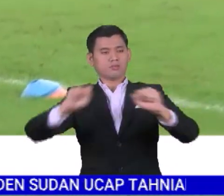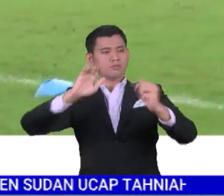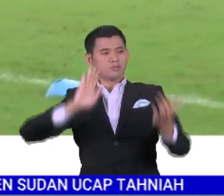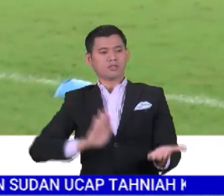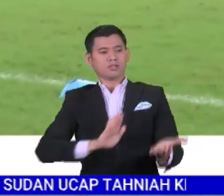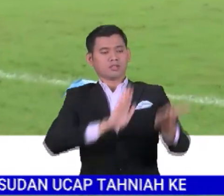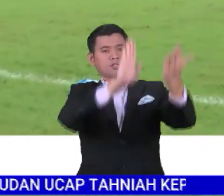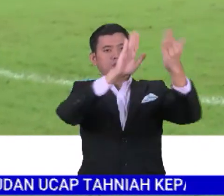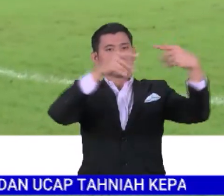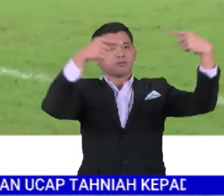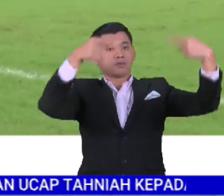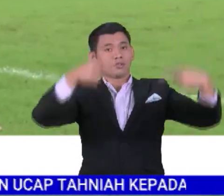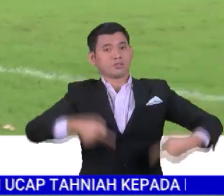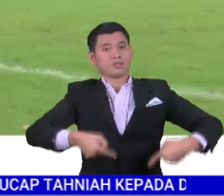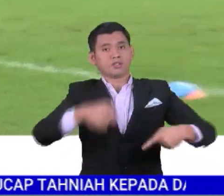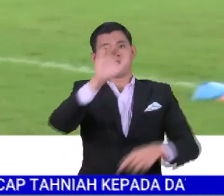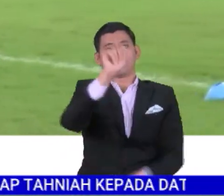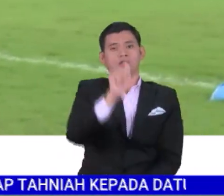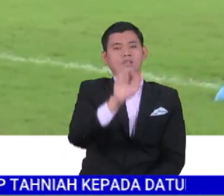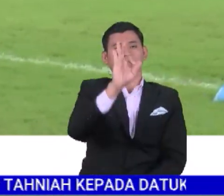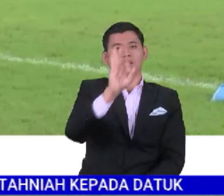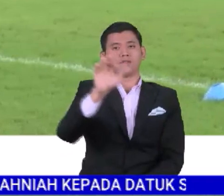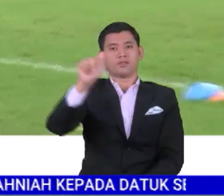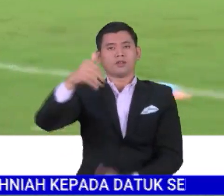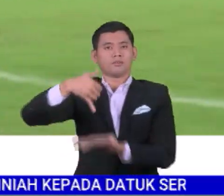menghadapi kejohanan AFF itu.